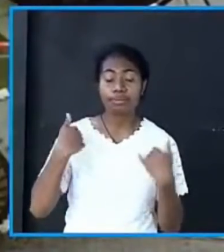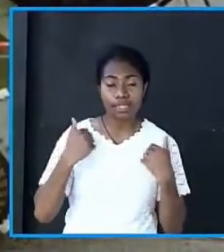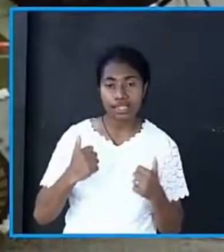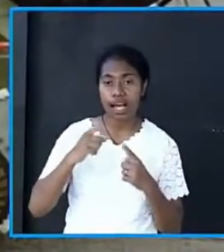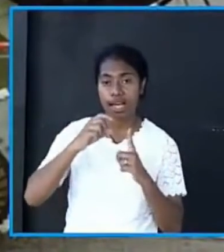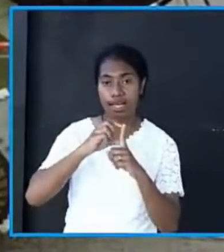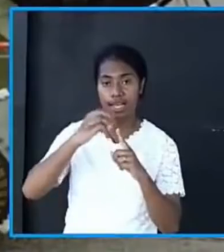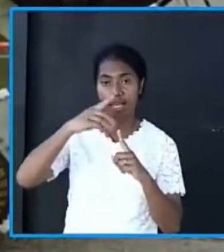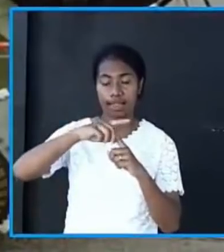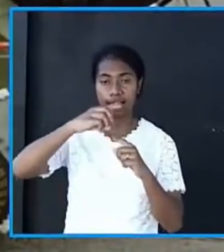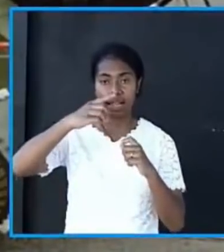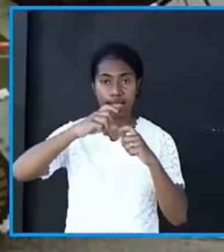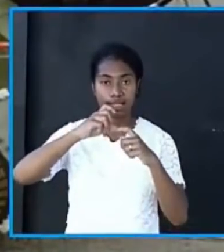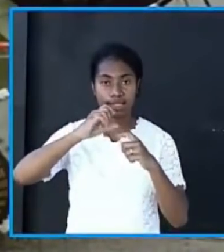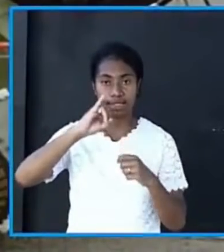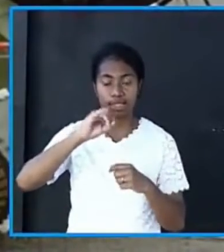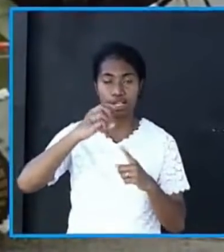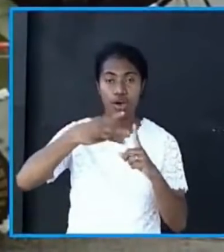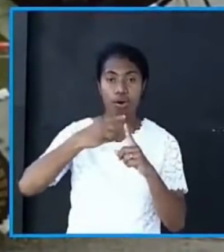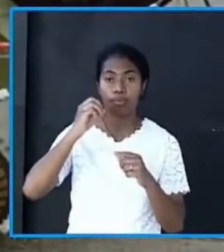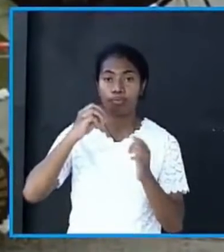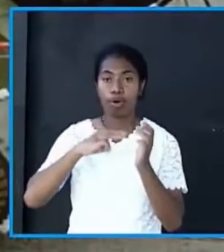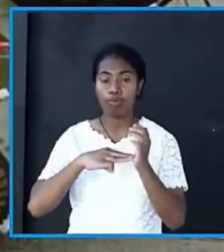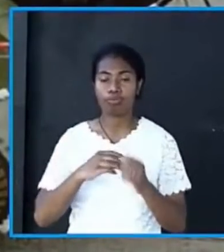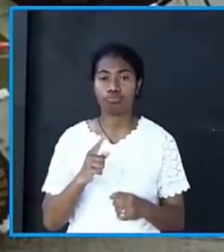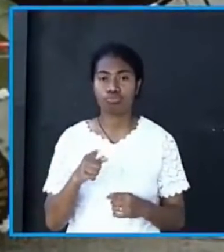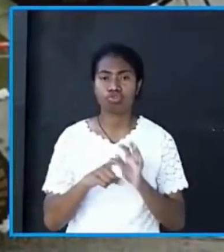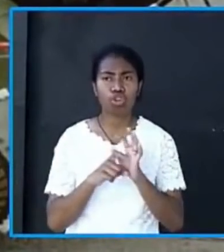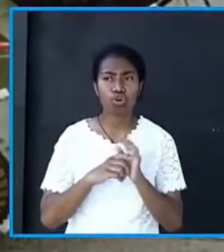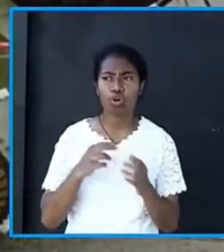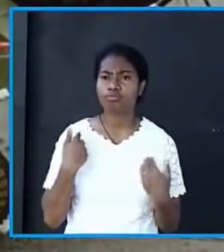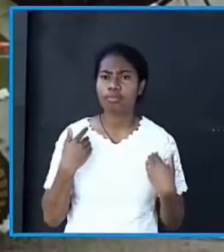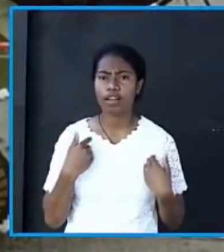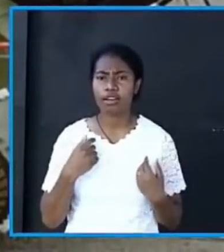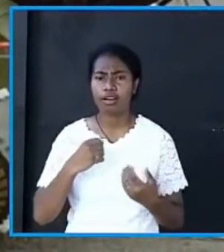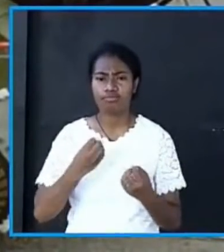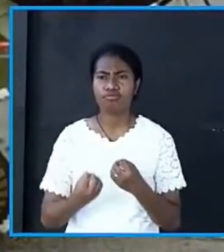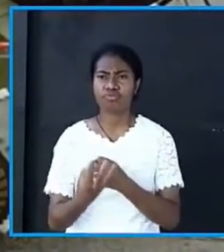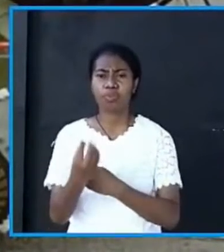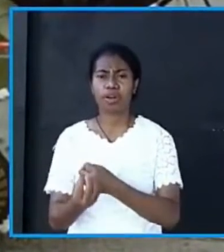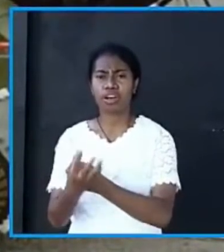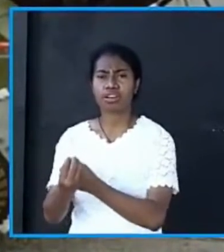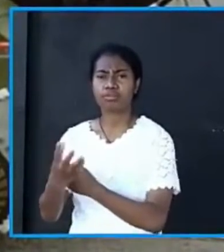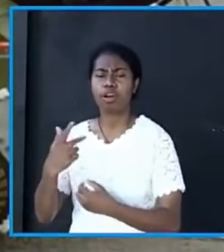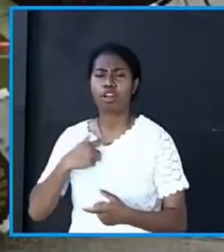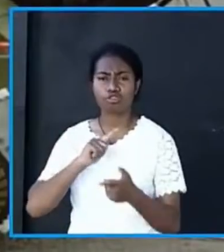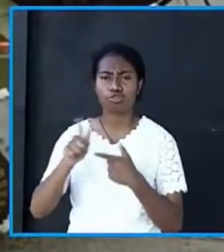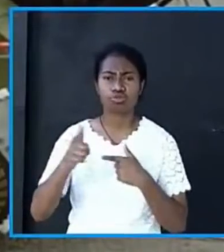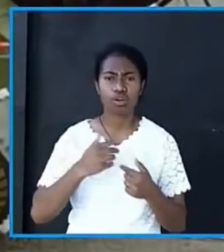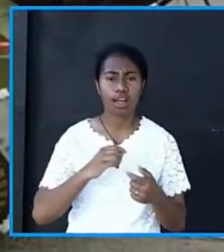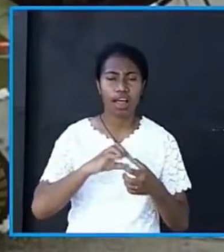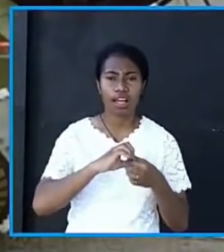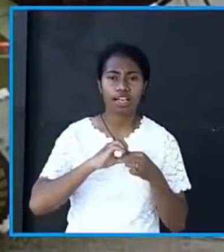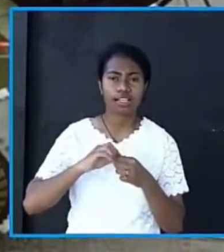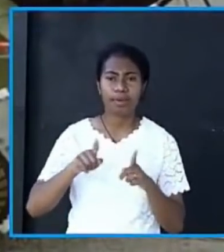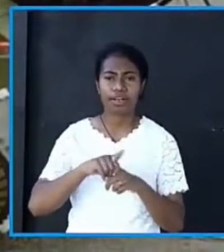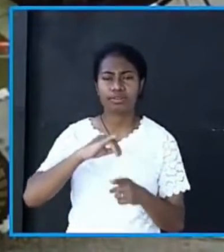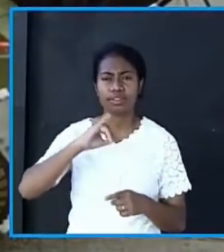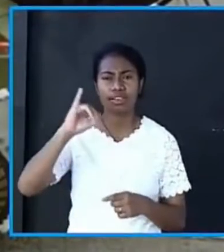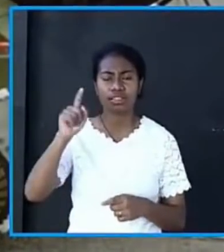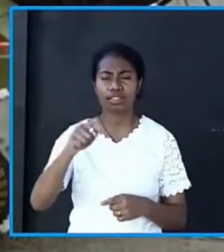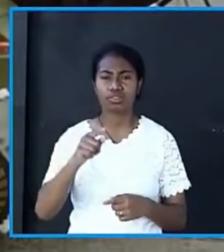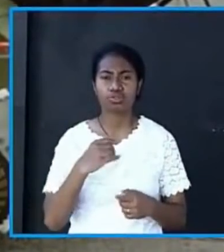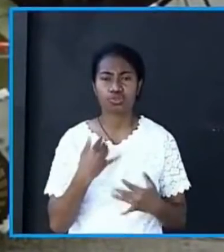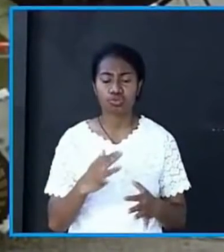dia yang pergi masuk semua lihat ada kebakaran apapun dia masuk lihat ada bom potong sumbunya atau segala macam semua